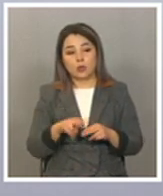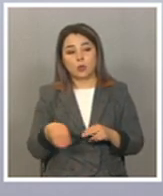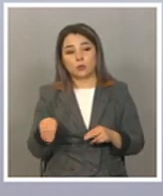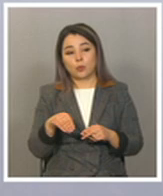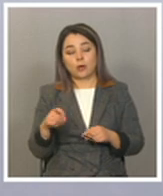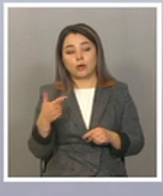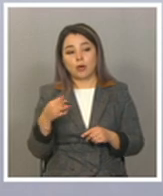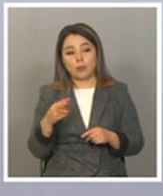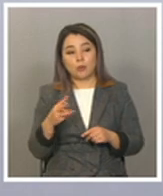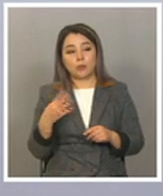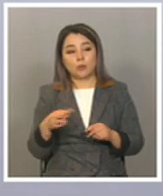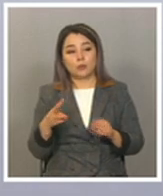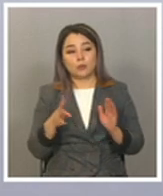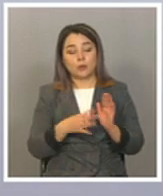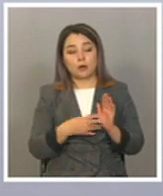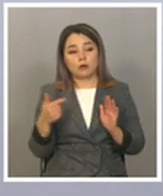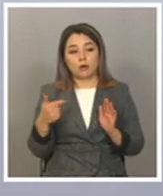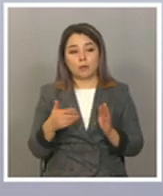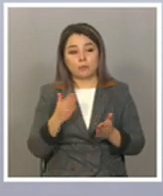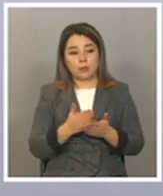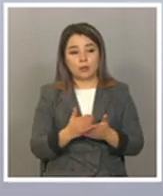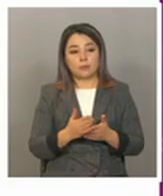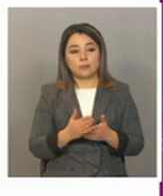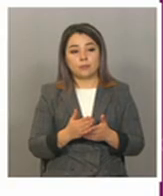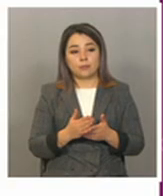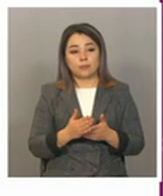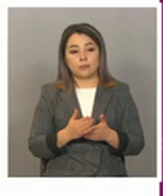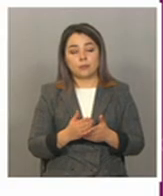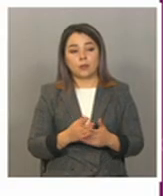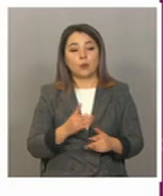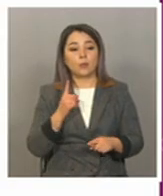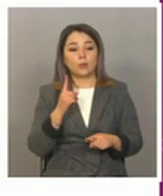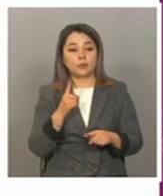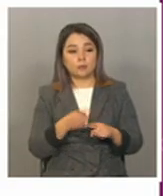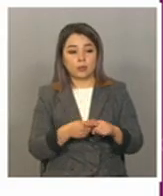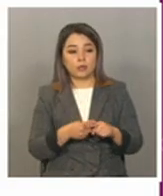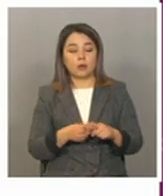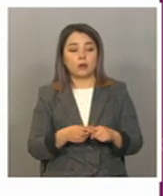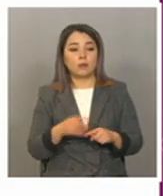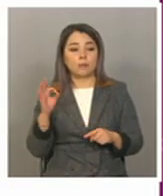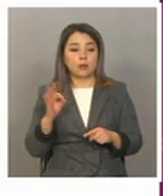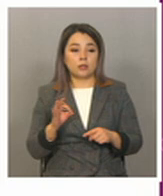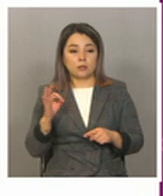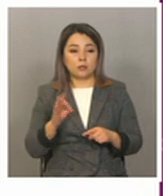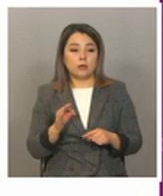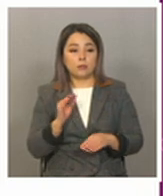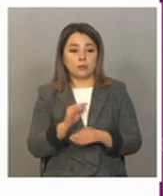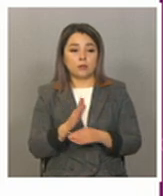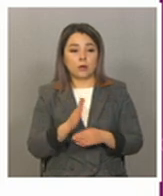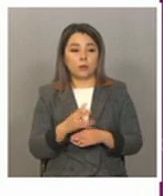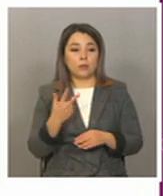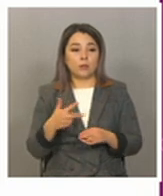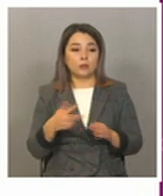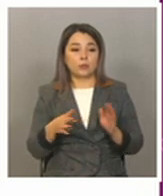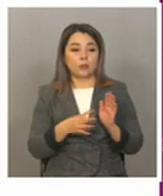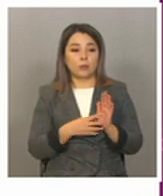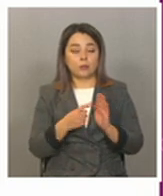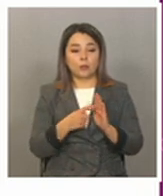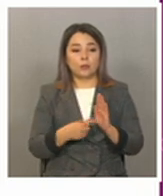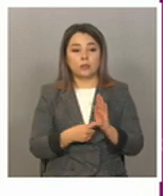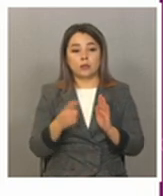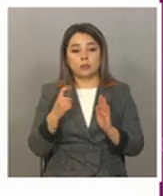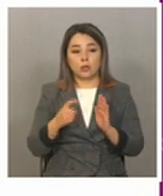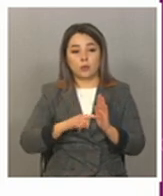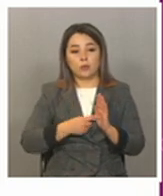грамы 39 грамм. Ал қоспадағы проценттік құрамы заттың ол 39 бөлінген x